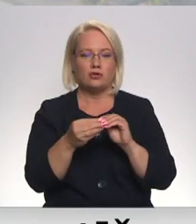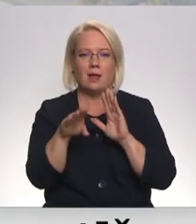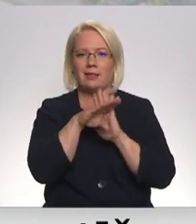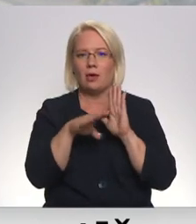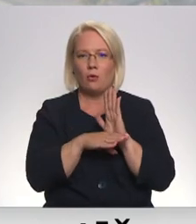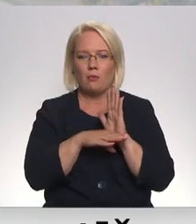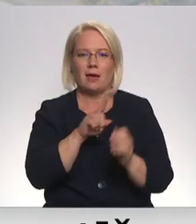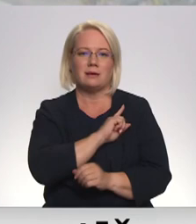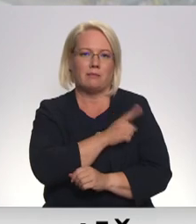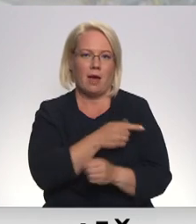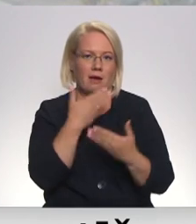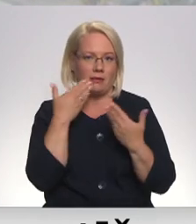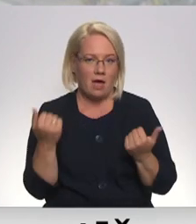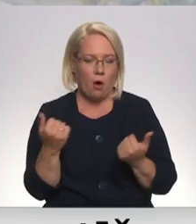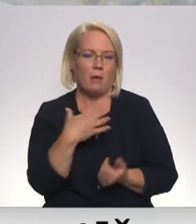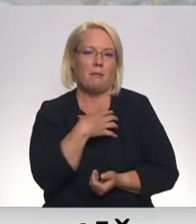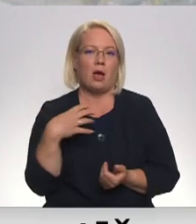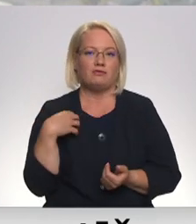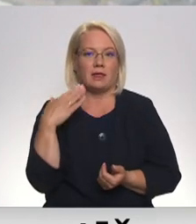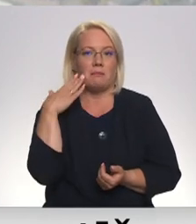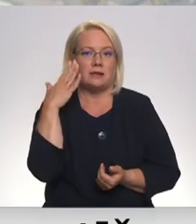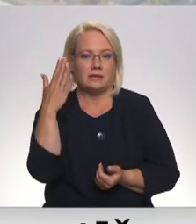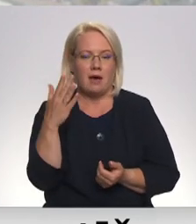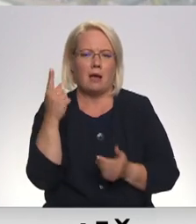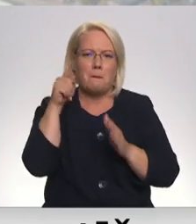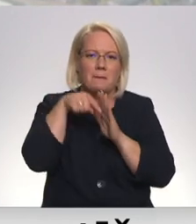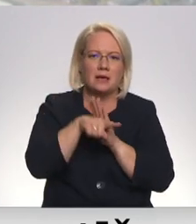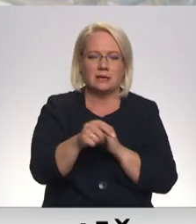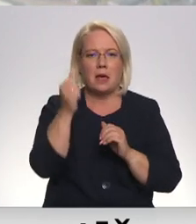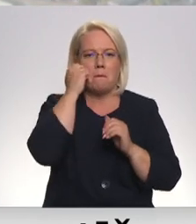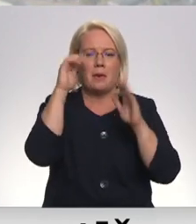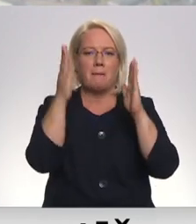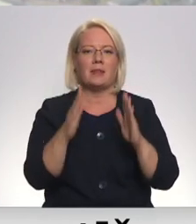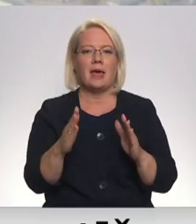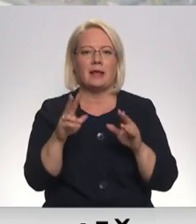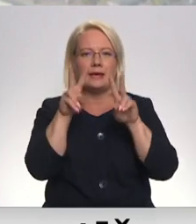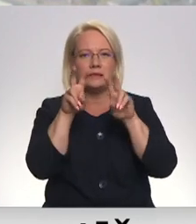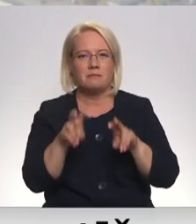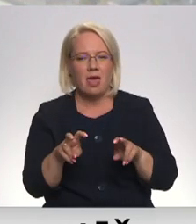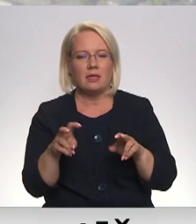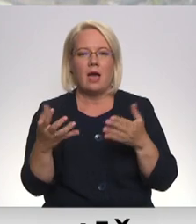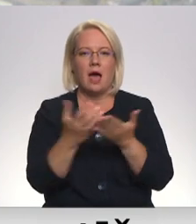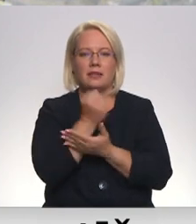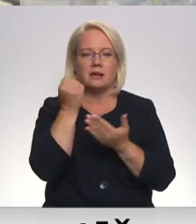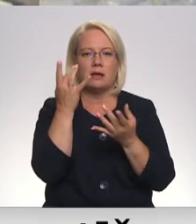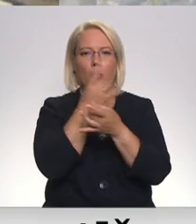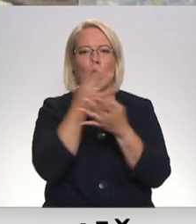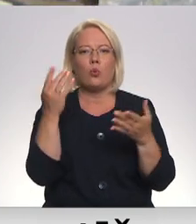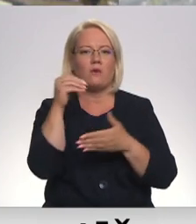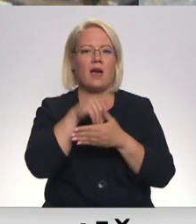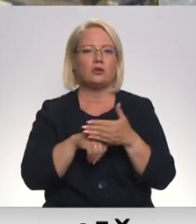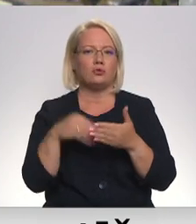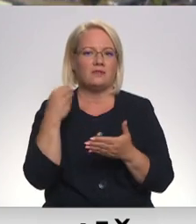nav. Tomēr pašvaldība cer ar to, kā arī padziļinātu pieminekļa izpēti, atrastam kultūrvēsturisku vērtību un